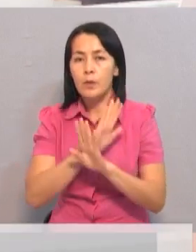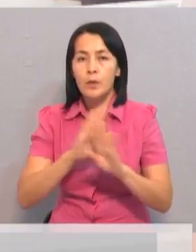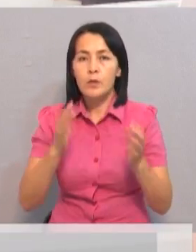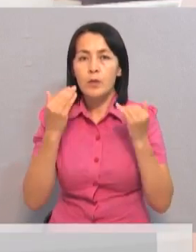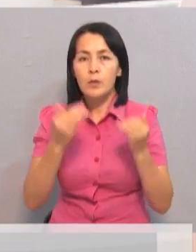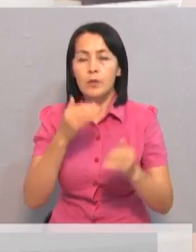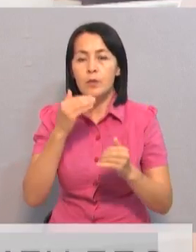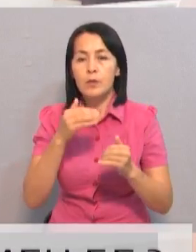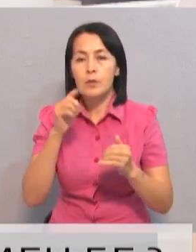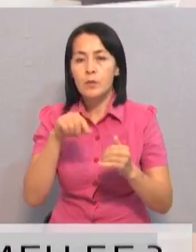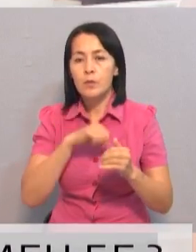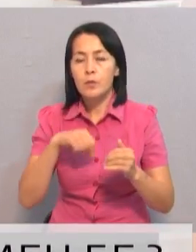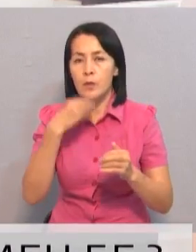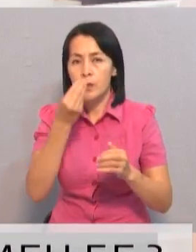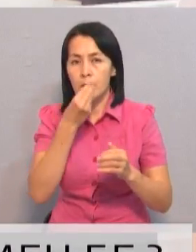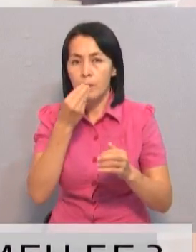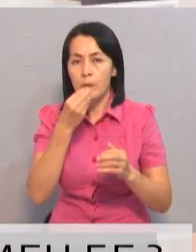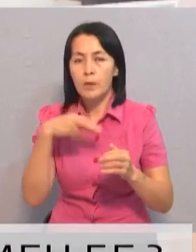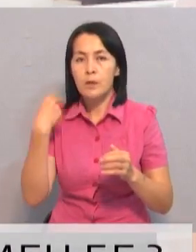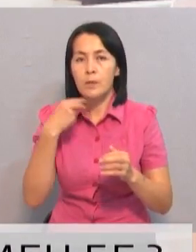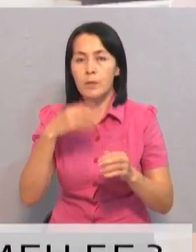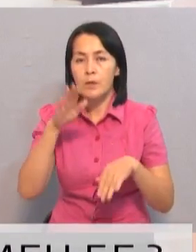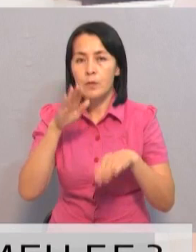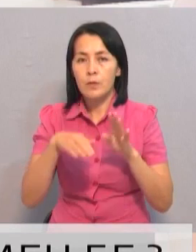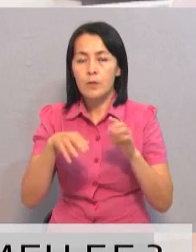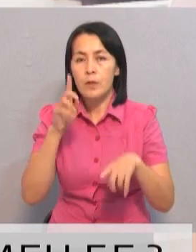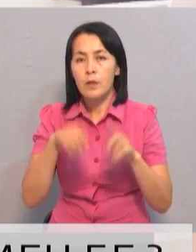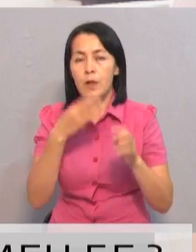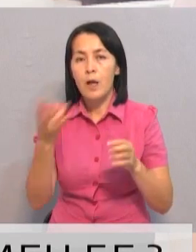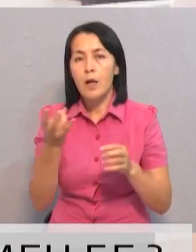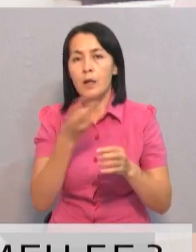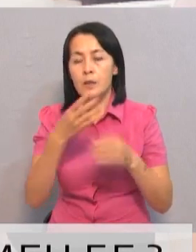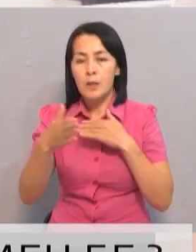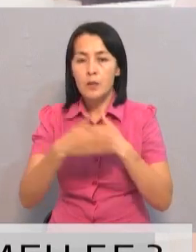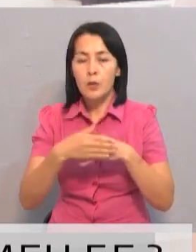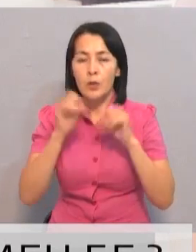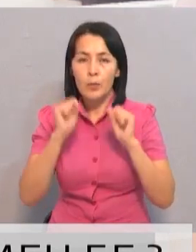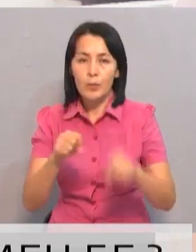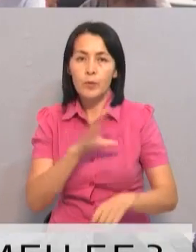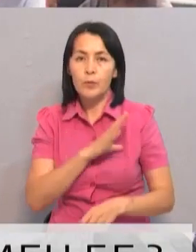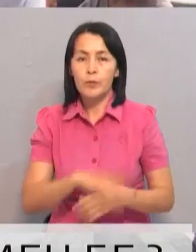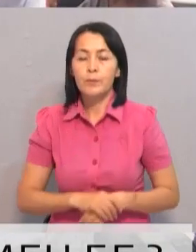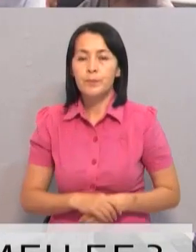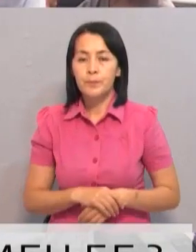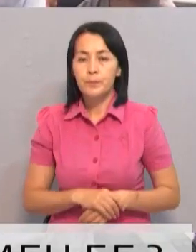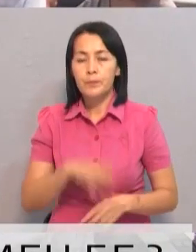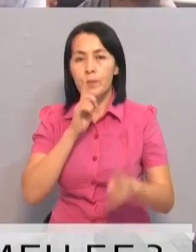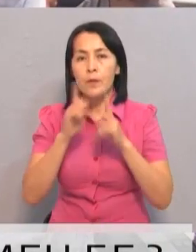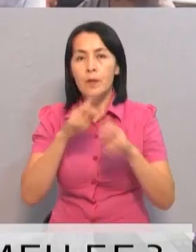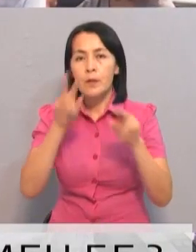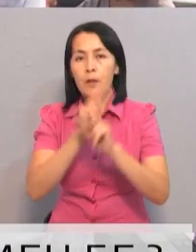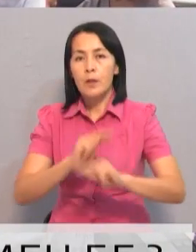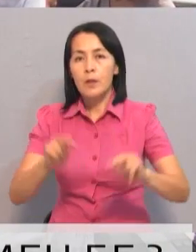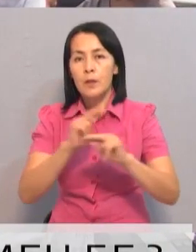әрине. Алайда соның өзі тамақтанудың сапасын жақсартып, кейбір қажеттіліктерді жабуға мүмкіндік берді. Жиында